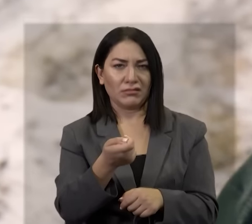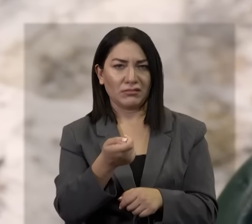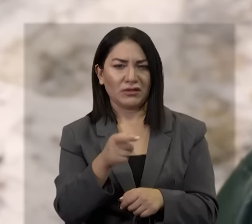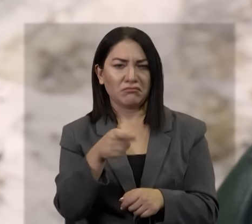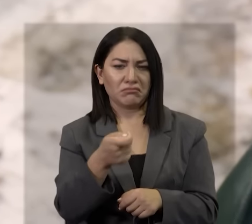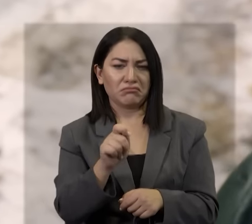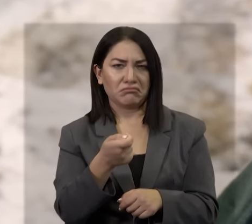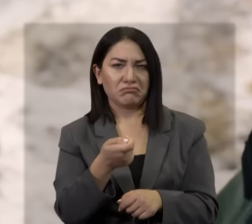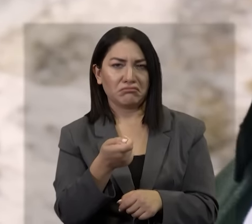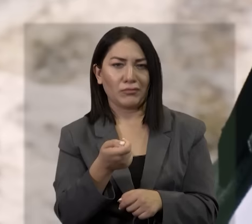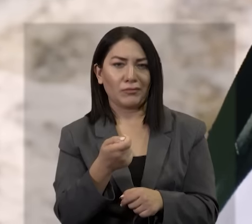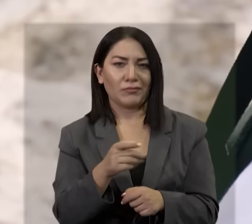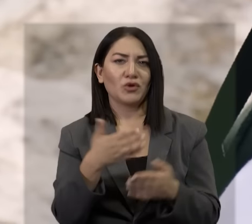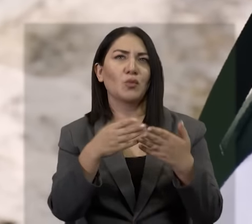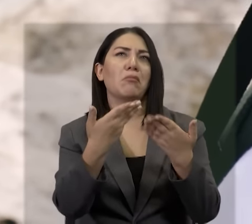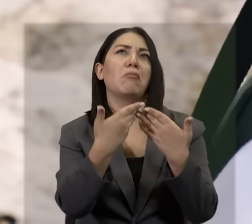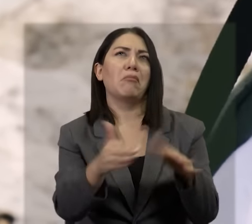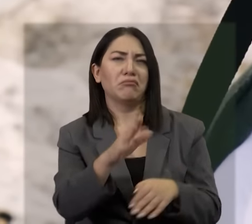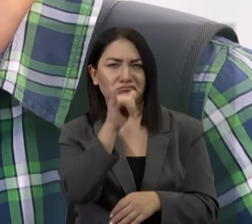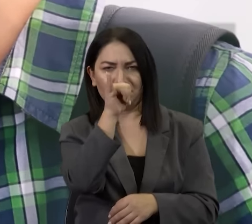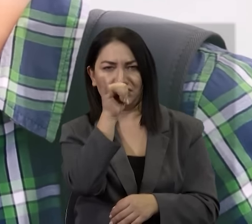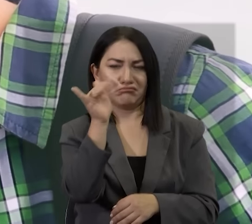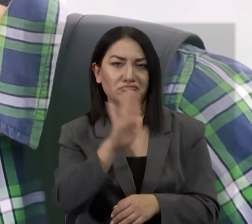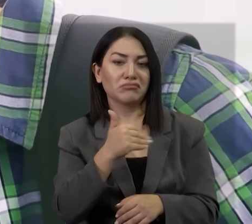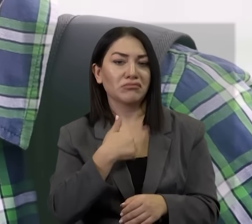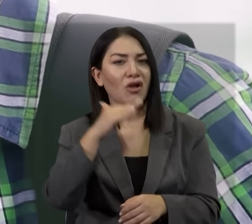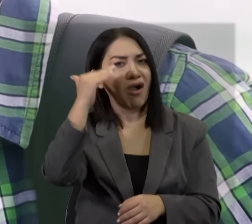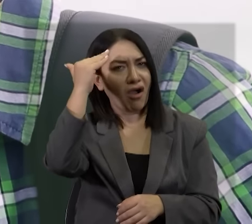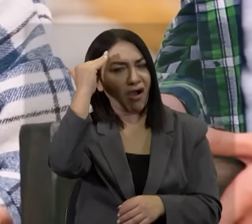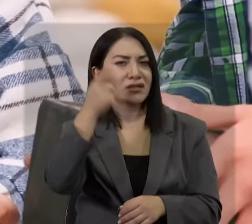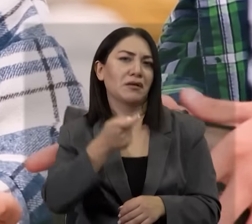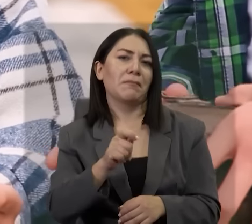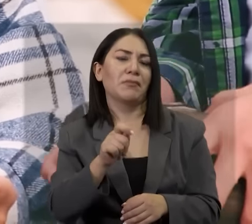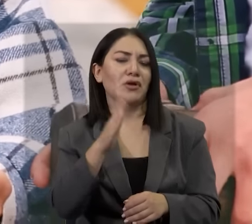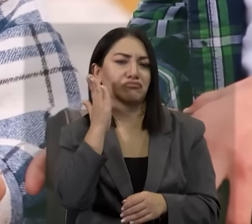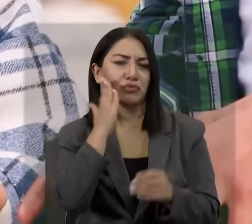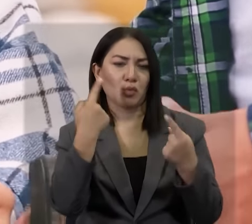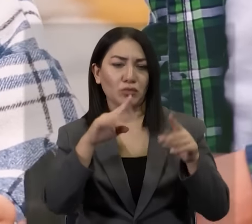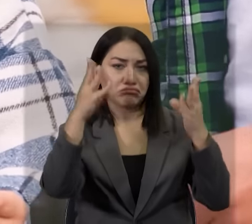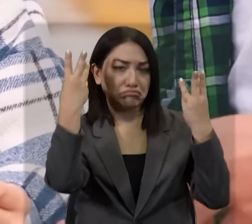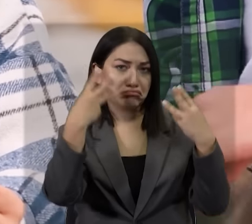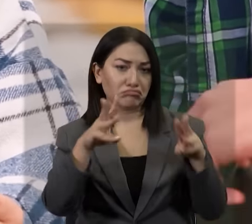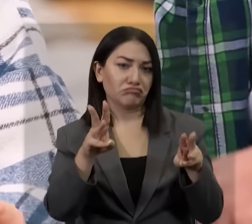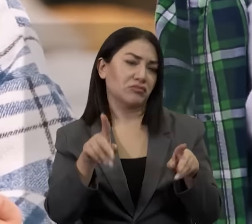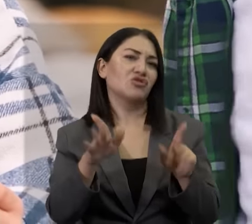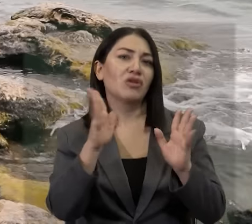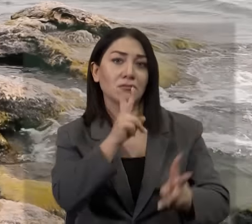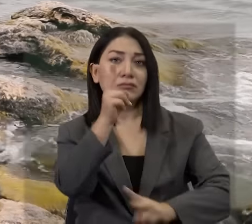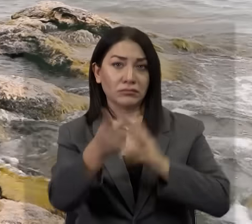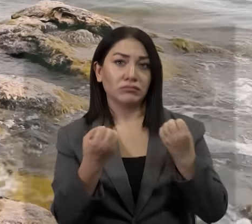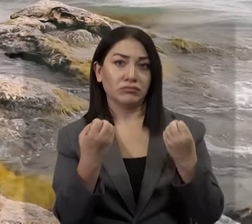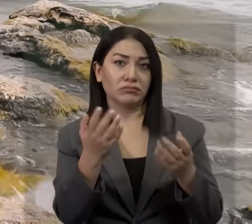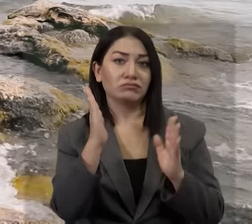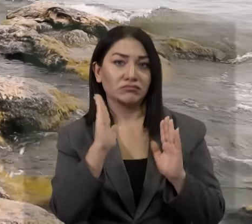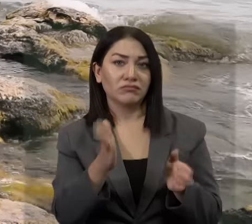Ես ինչ բանալին։ Ես բանալին դժվարել ինչ որ դուր բացի։ Ես էլ այ բանալին միշտ այլ կեր պատկերացնում։